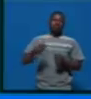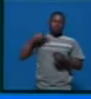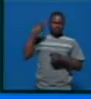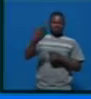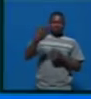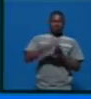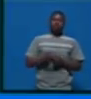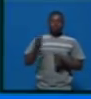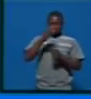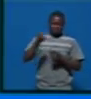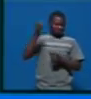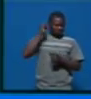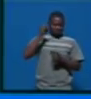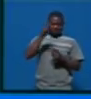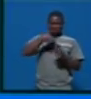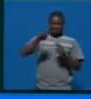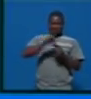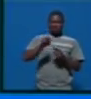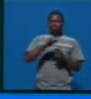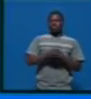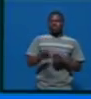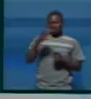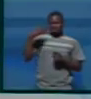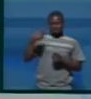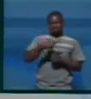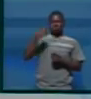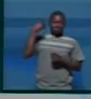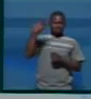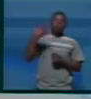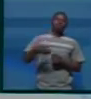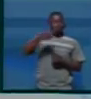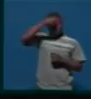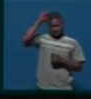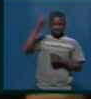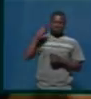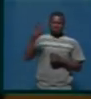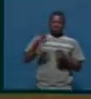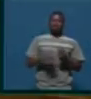du G5 Sahel, le compte-rendu des audiences avec Dramane Guéné.